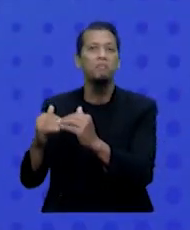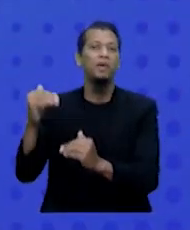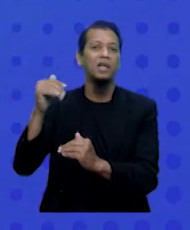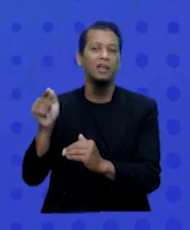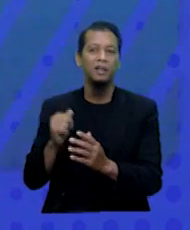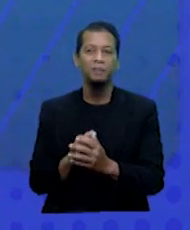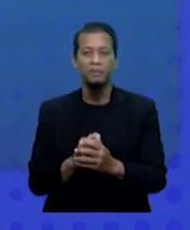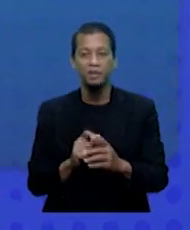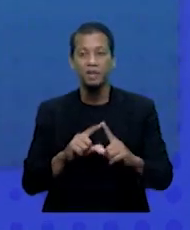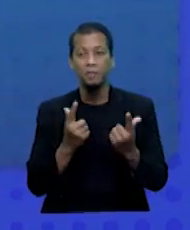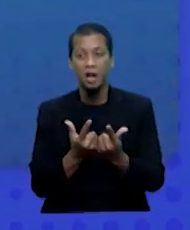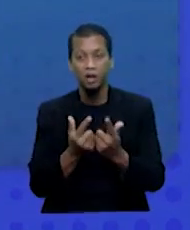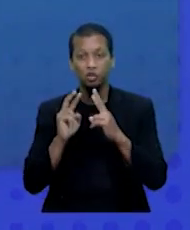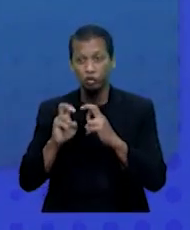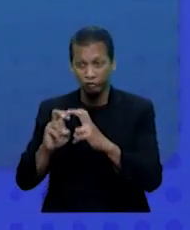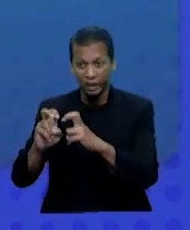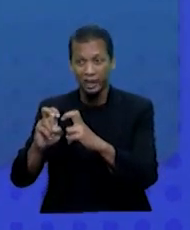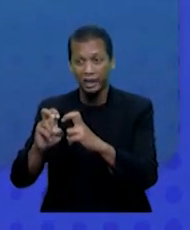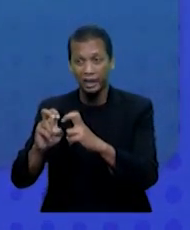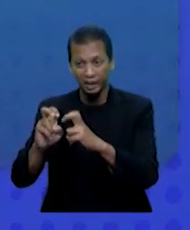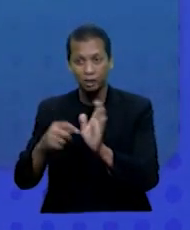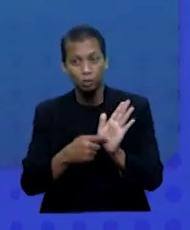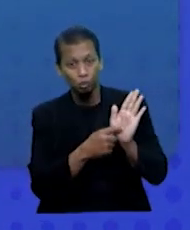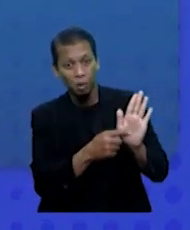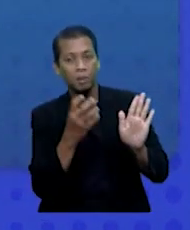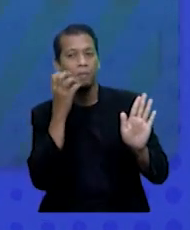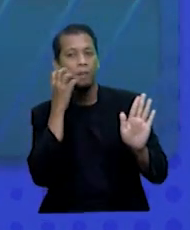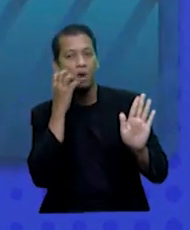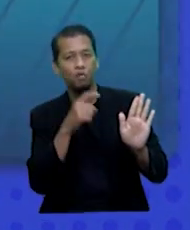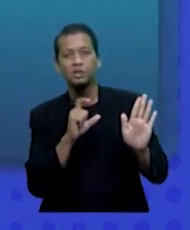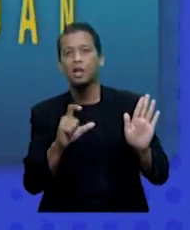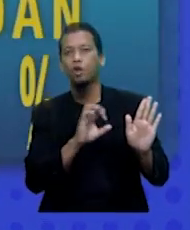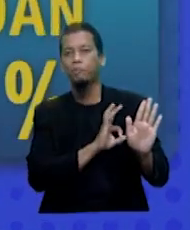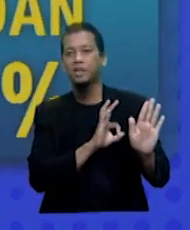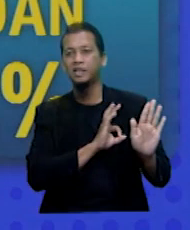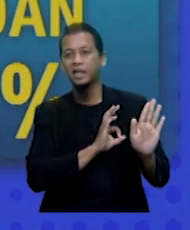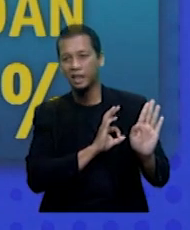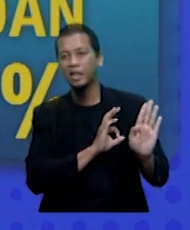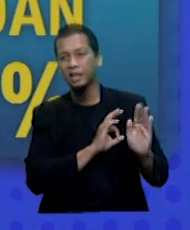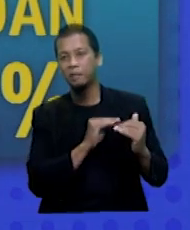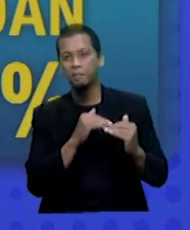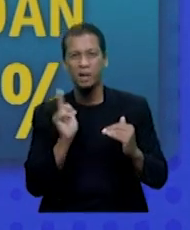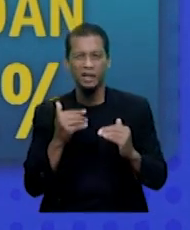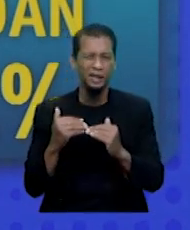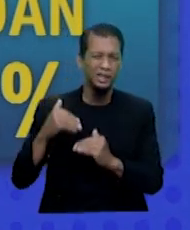Vox Populi Research Center menempatkan Prabowo Subianto sebagai calon presiden di posisi teratas dengan perolehan